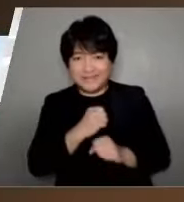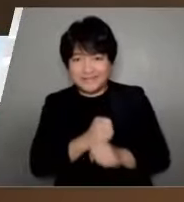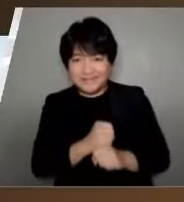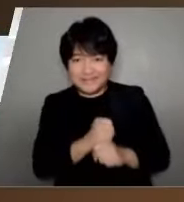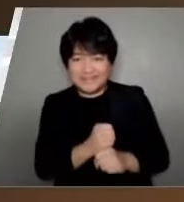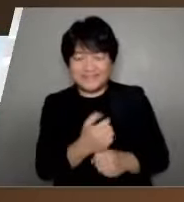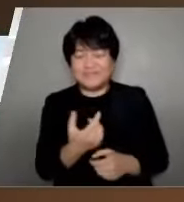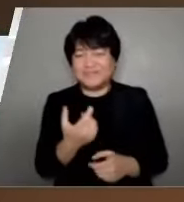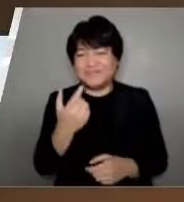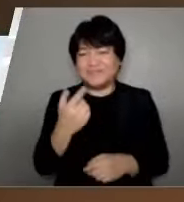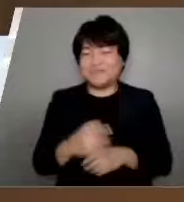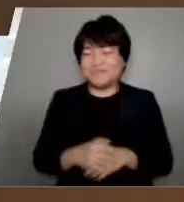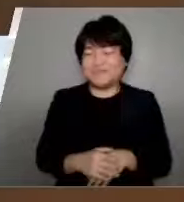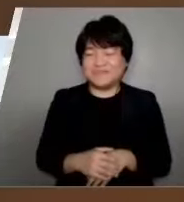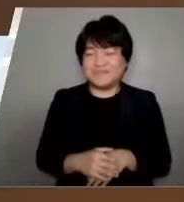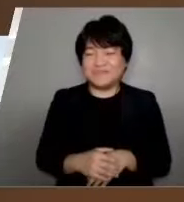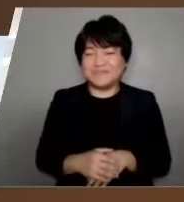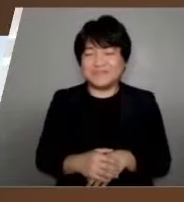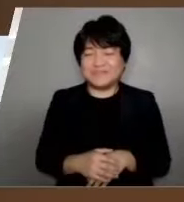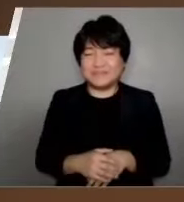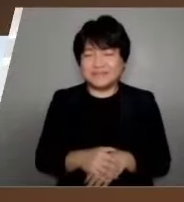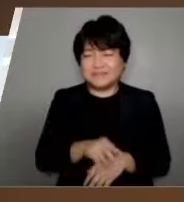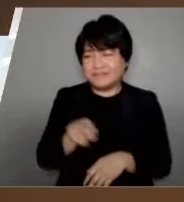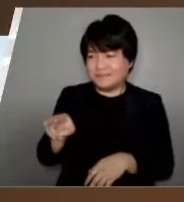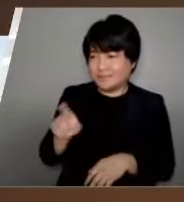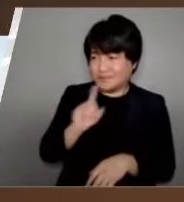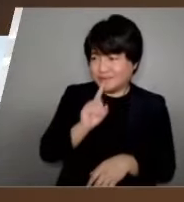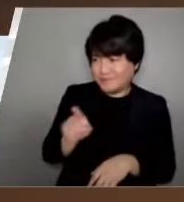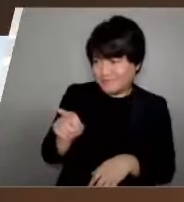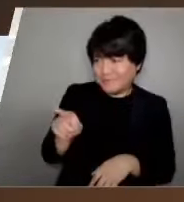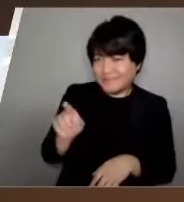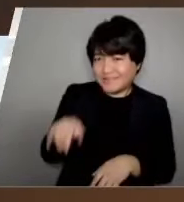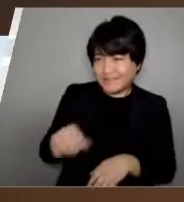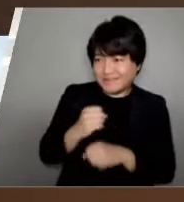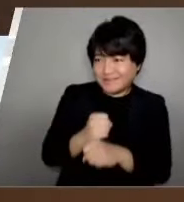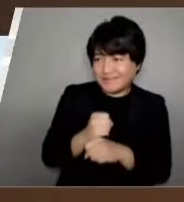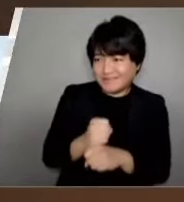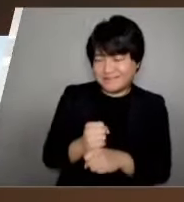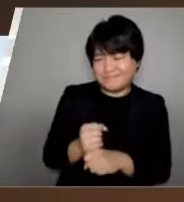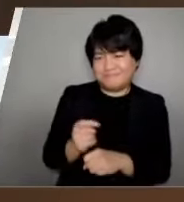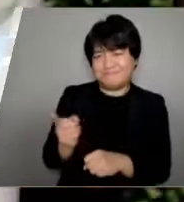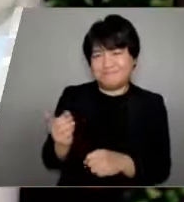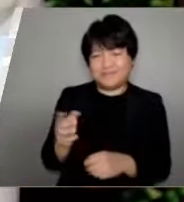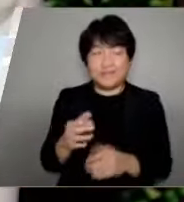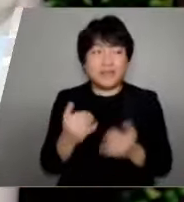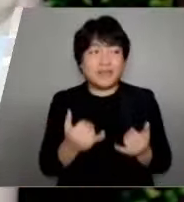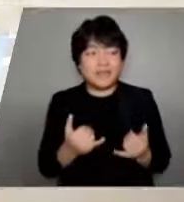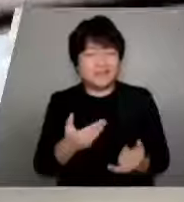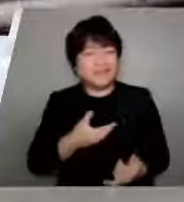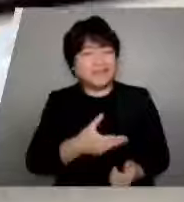Kasi namin niyo, yan na ba talaga yung maniligaw ni Kasha? Ito na po yun. At ito na rin po ang papangasama ni Kasha.